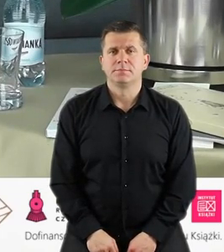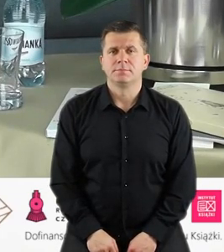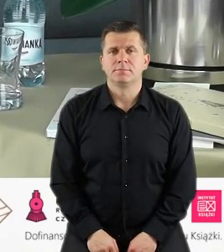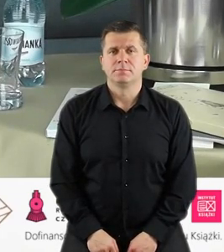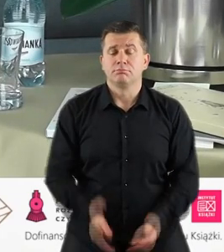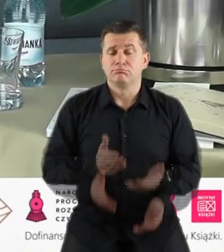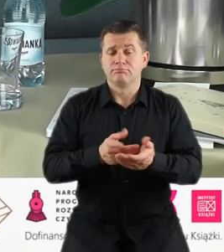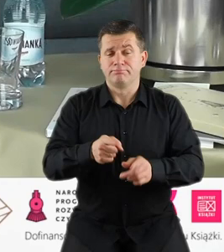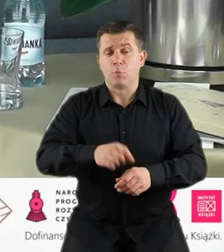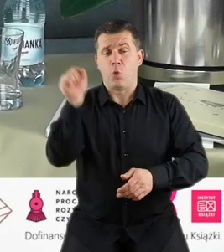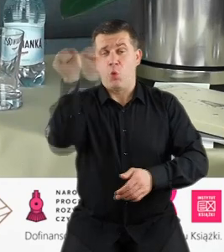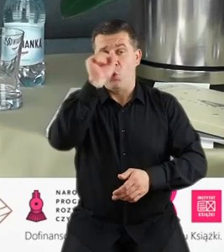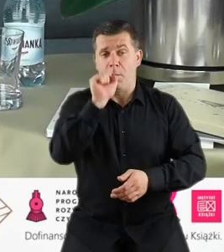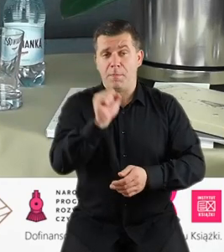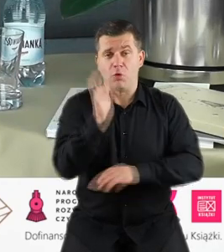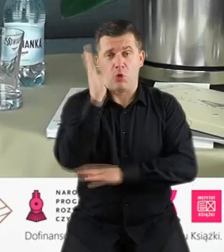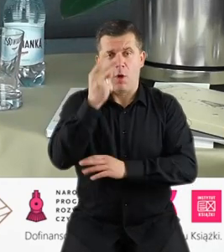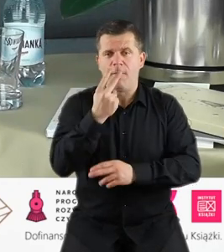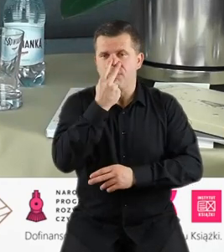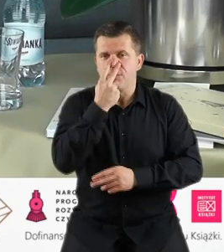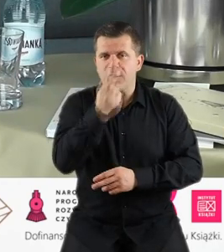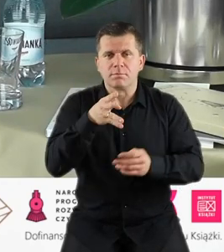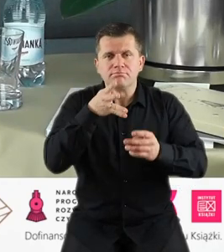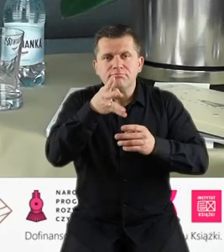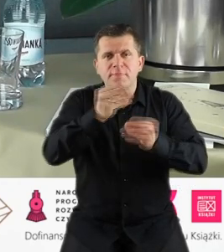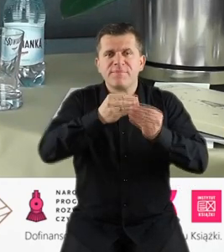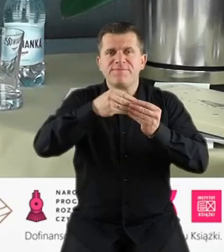Przez umyte okno widać więcej.